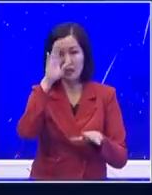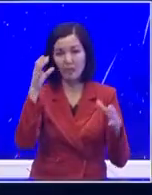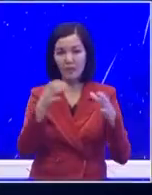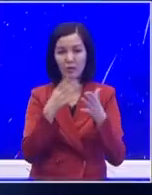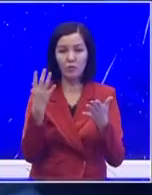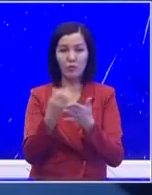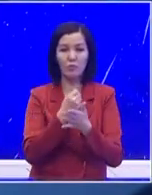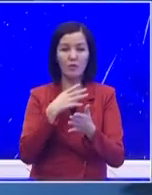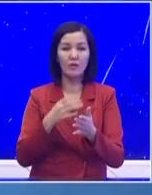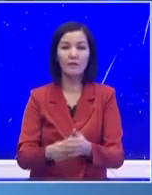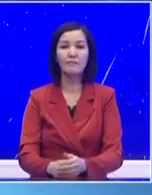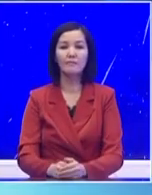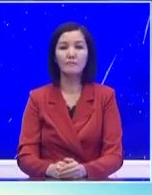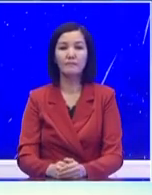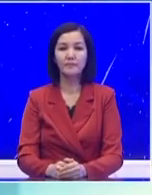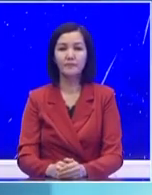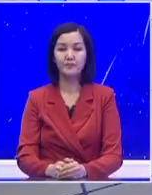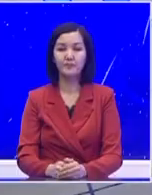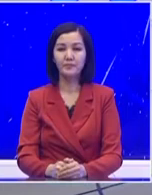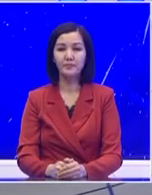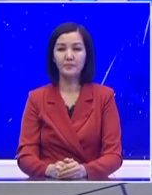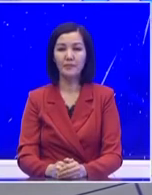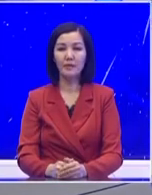Жарқын Нұрланұлы, Надир Хамзин, Жетісу телеарнасы.